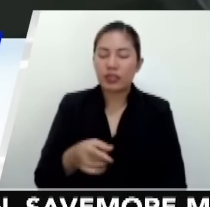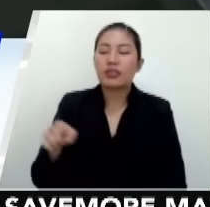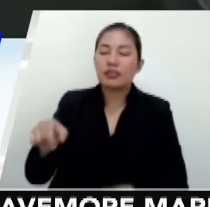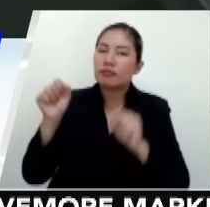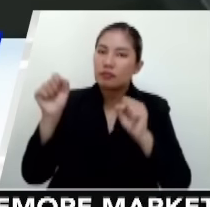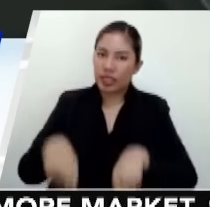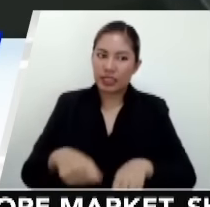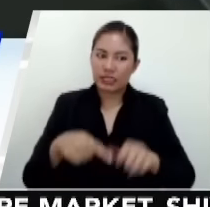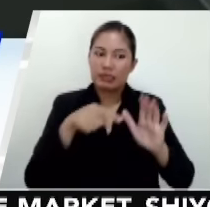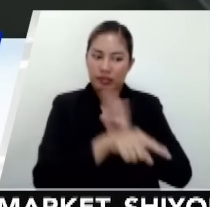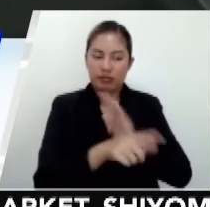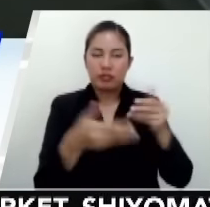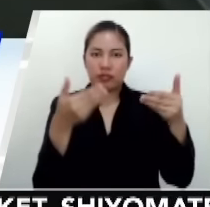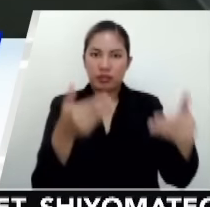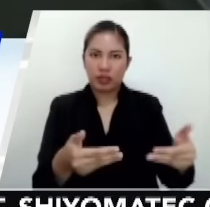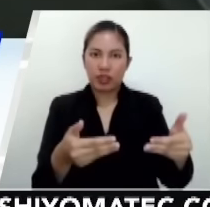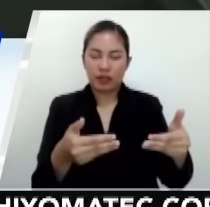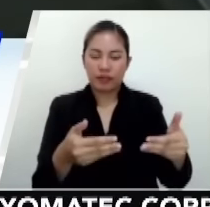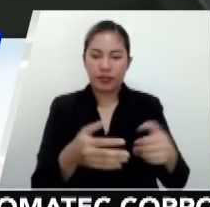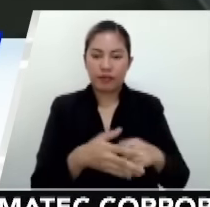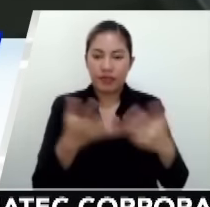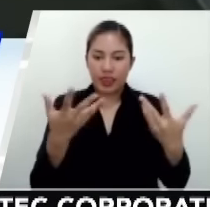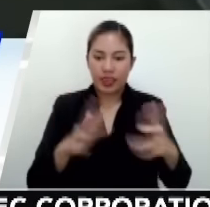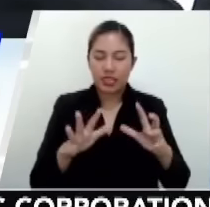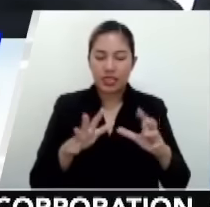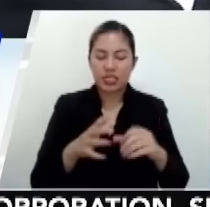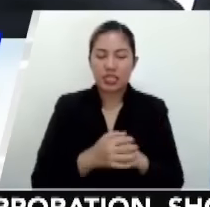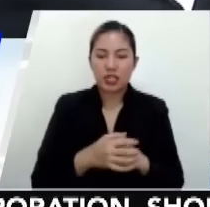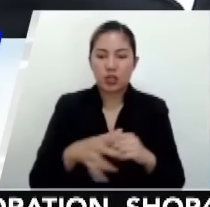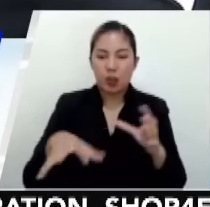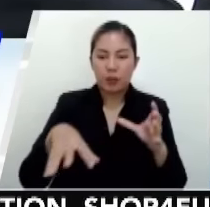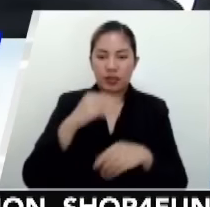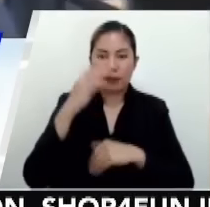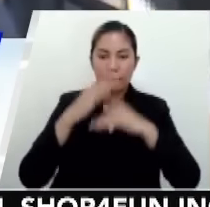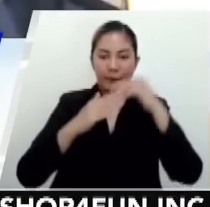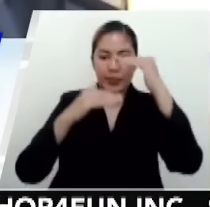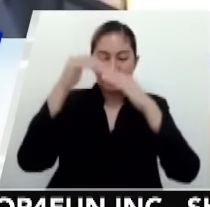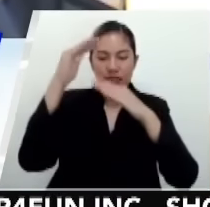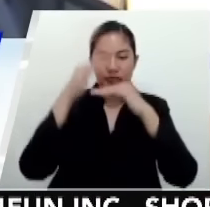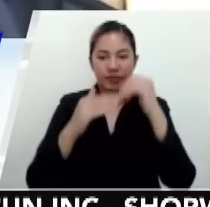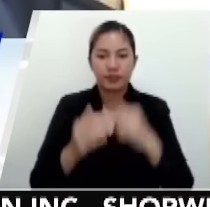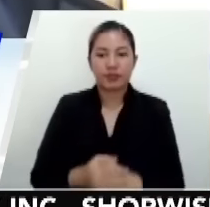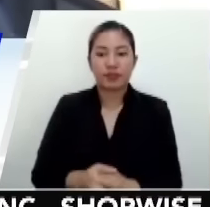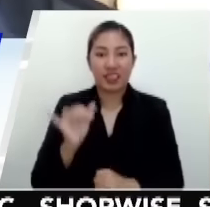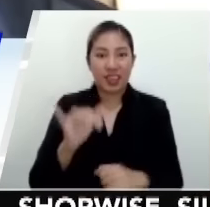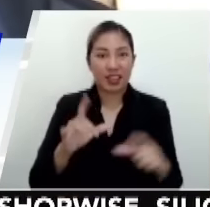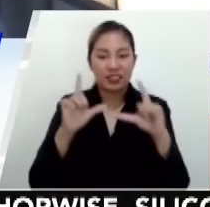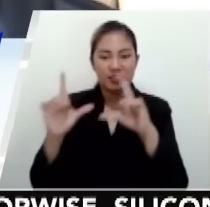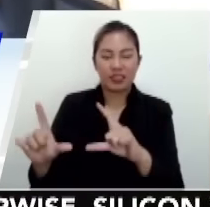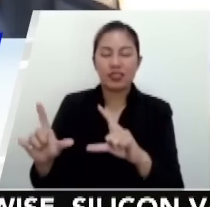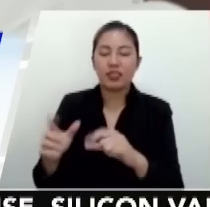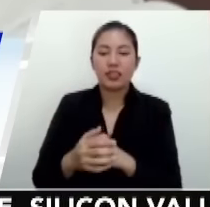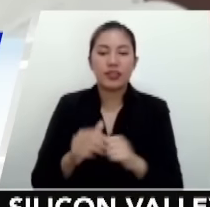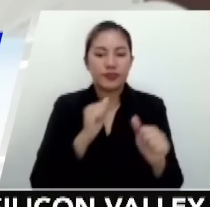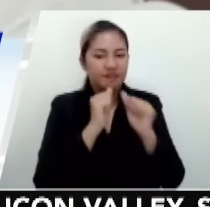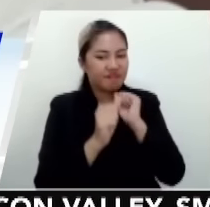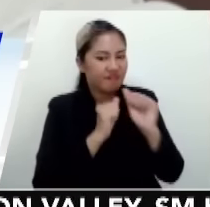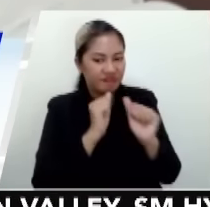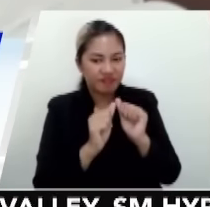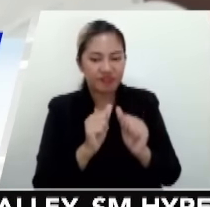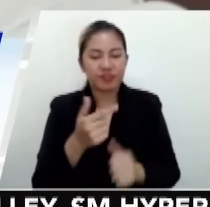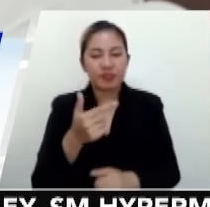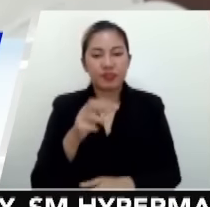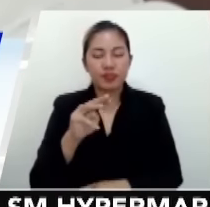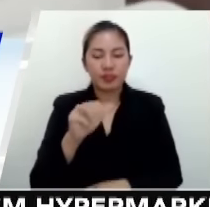Barayuga pagkatapos niyang lumabas sa gusali. Ang mga aligasyong yan, mariing itinanggi ni Garma at Leonardo. Hindi ko po alam